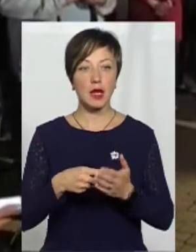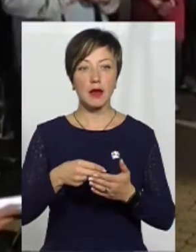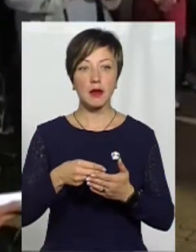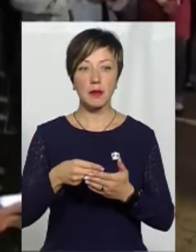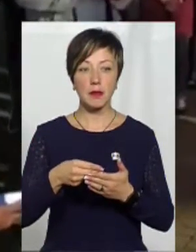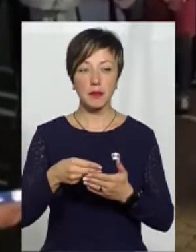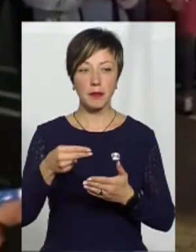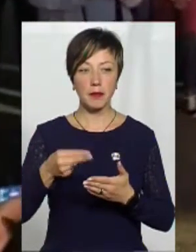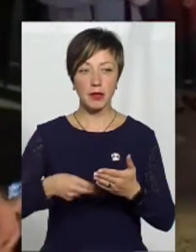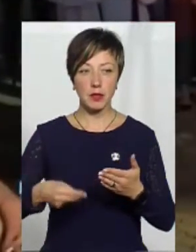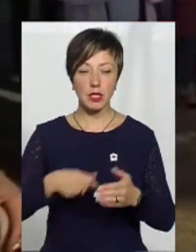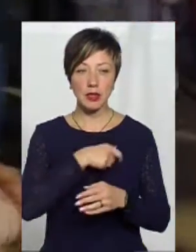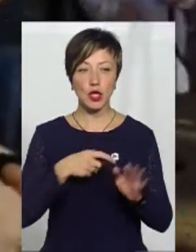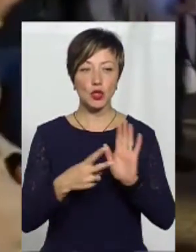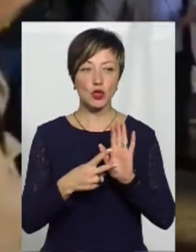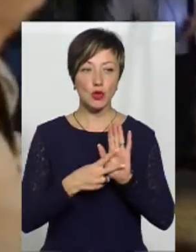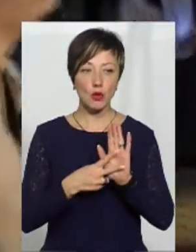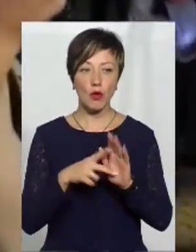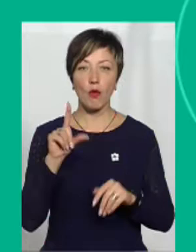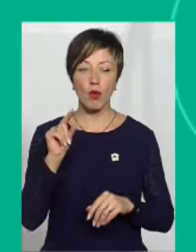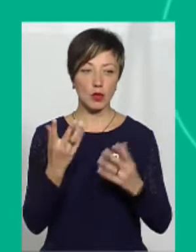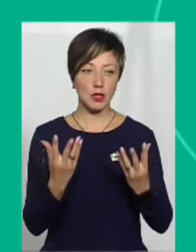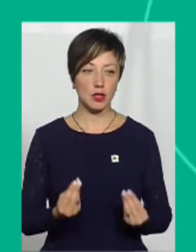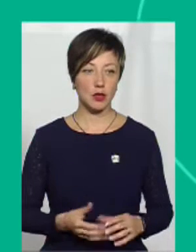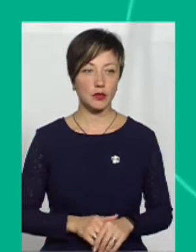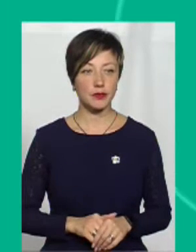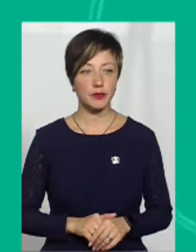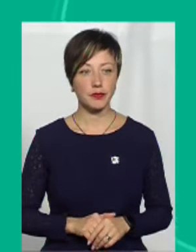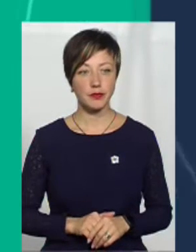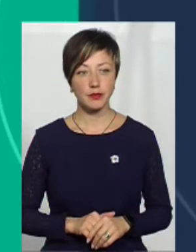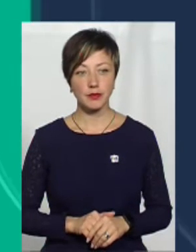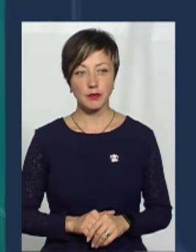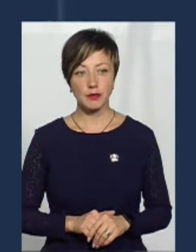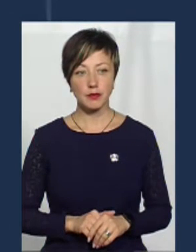депутати, 7 понеділок.